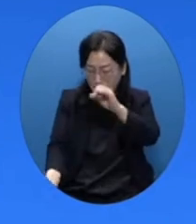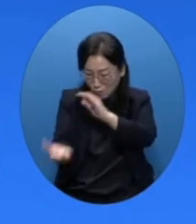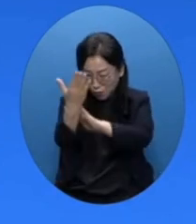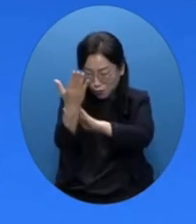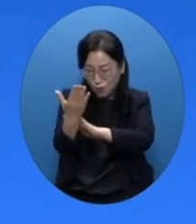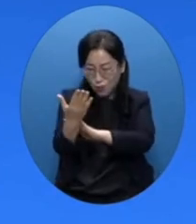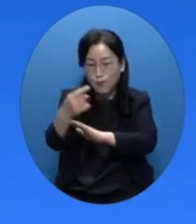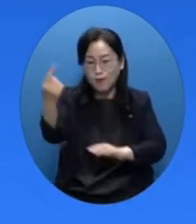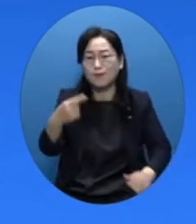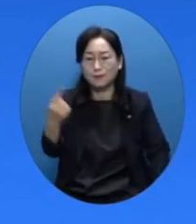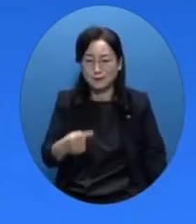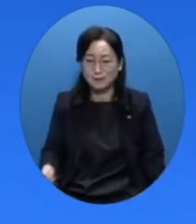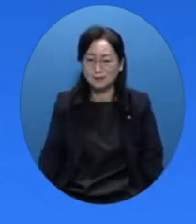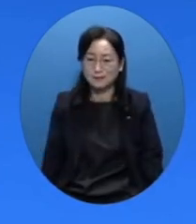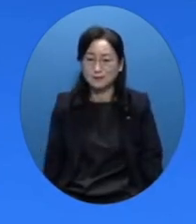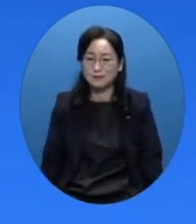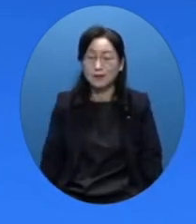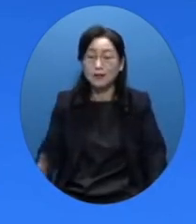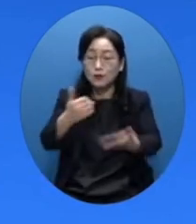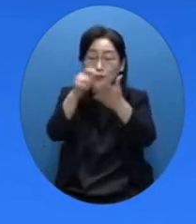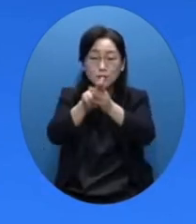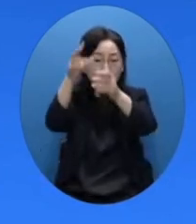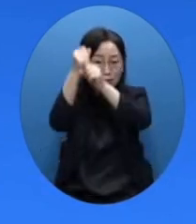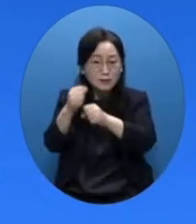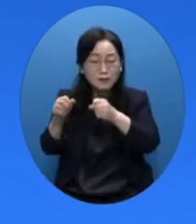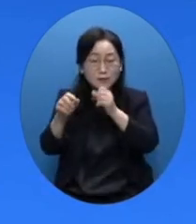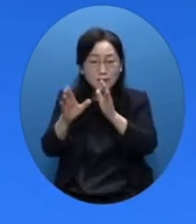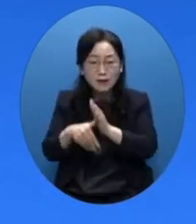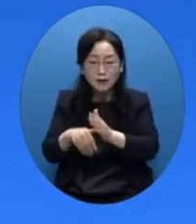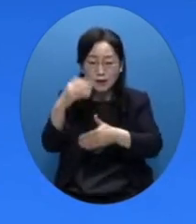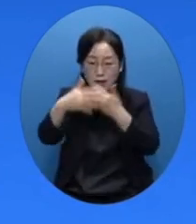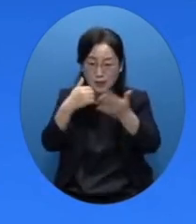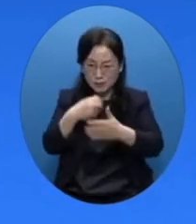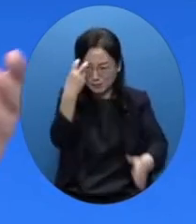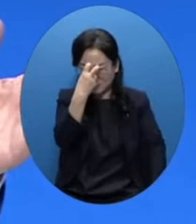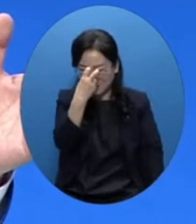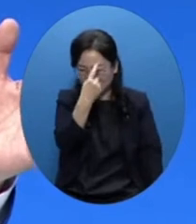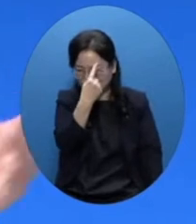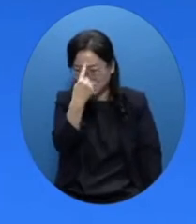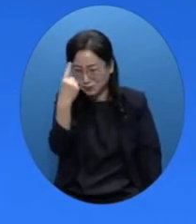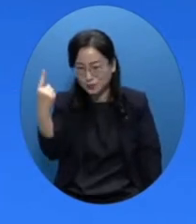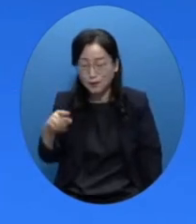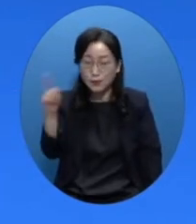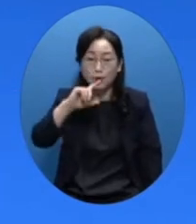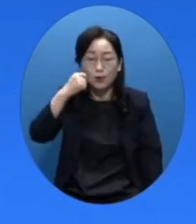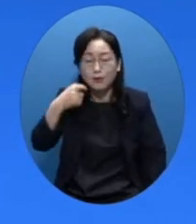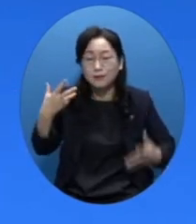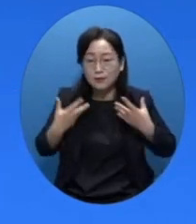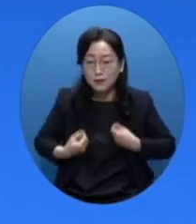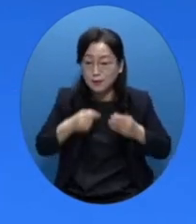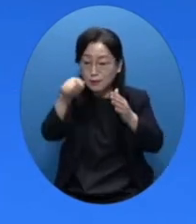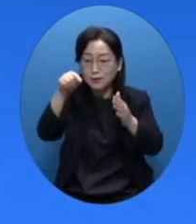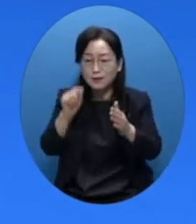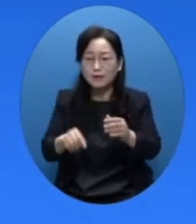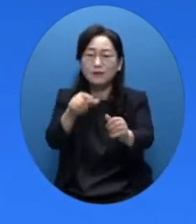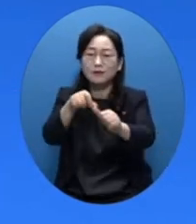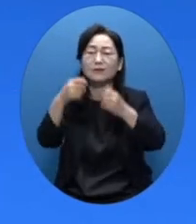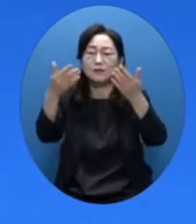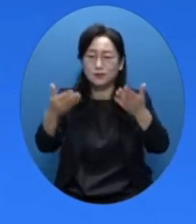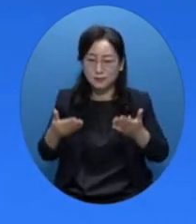것입니다 주 믿고 약어 나가면 뒤 머리를 지켰습니다 없다 어려움에도 어떠한 점에서 우릴 건져